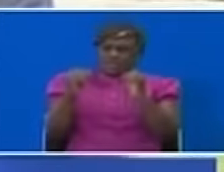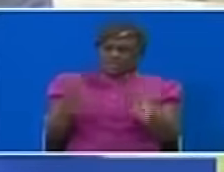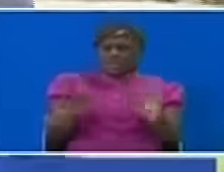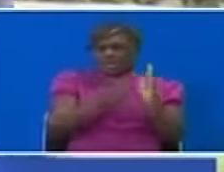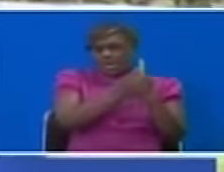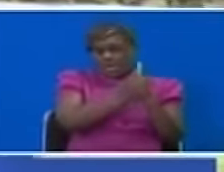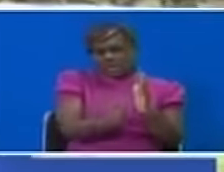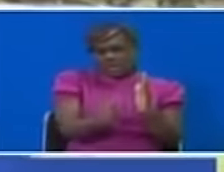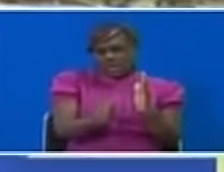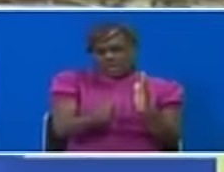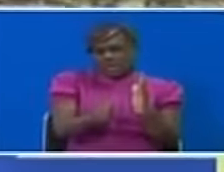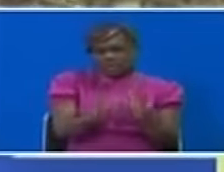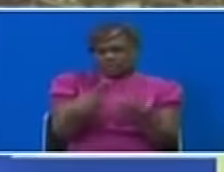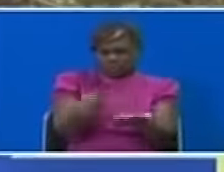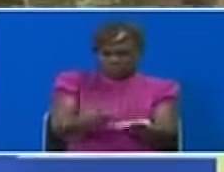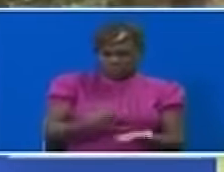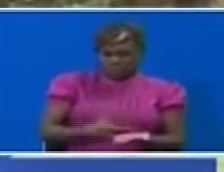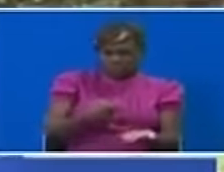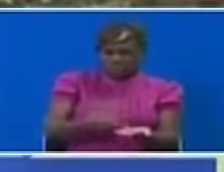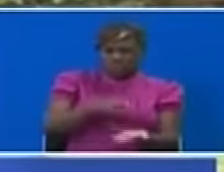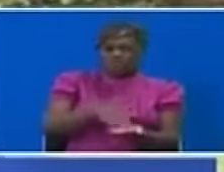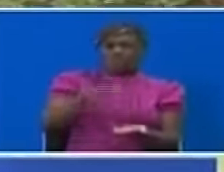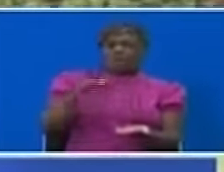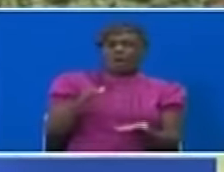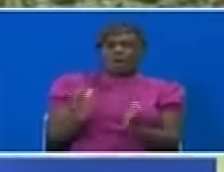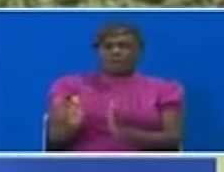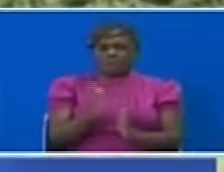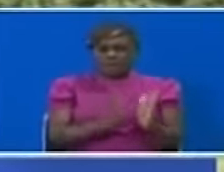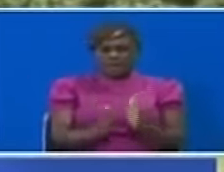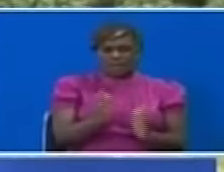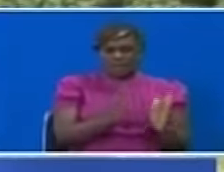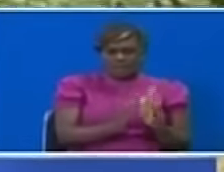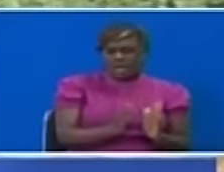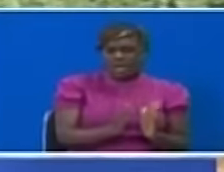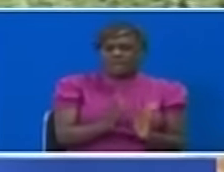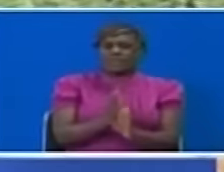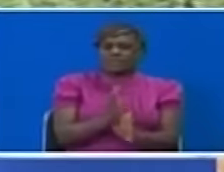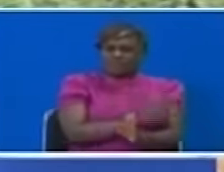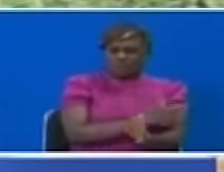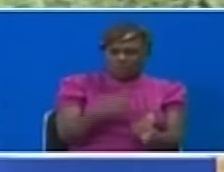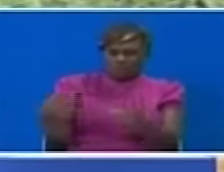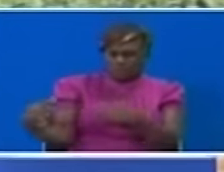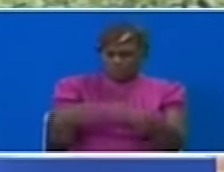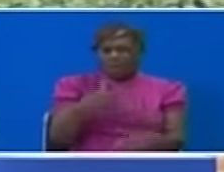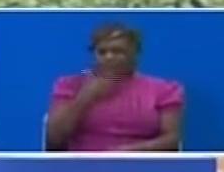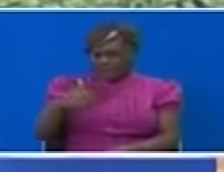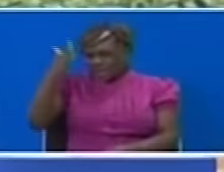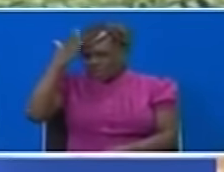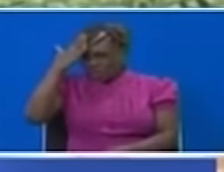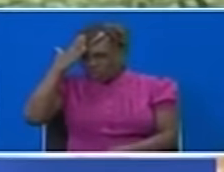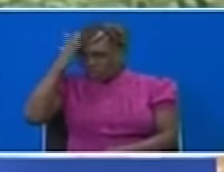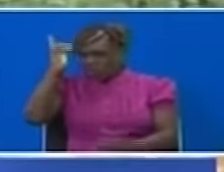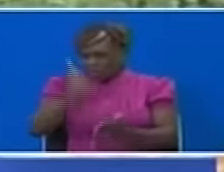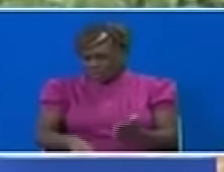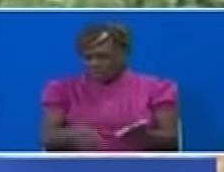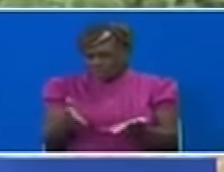wataalamu wataweza kujadili na kuzungumza mengi kuhusu kuandaliwa kwa hawa wanajeshi kila wanapoenda vitani, inafaa kufahamika vyema kwamba